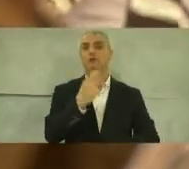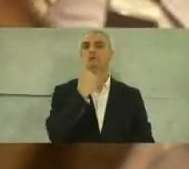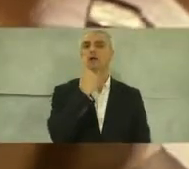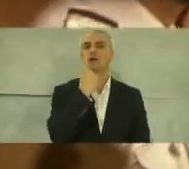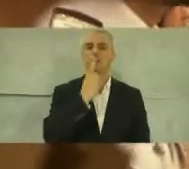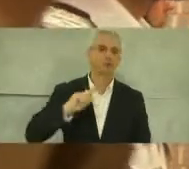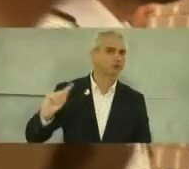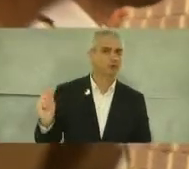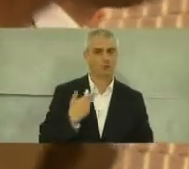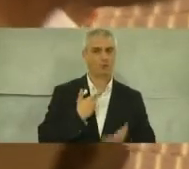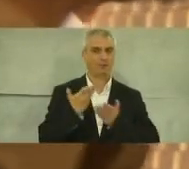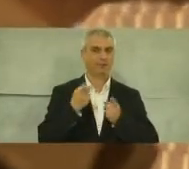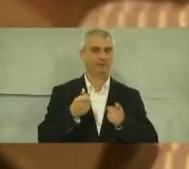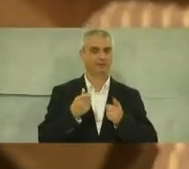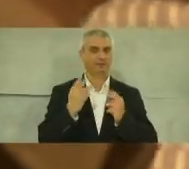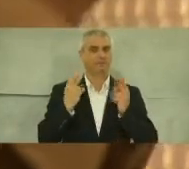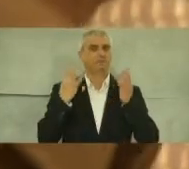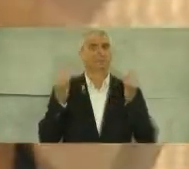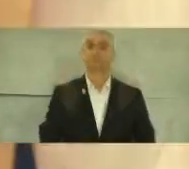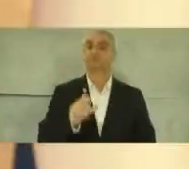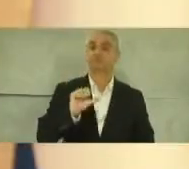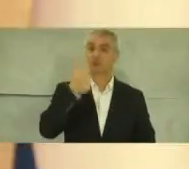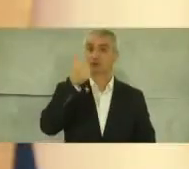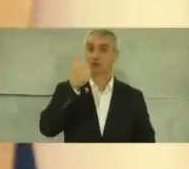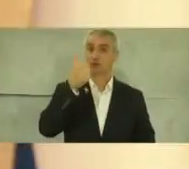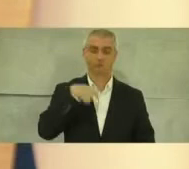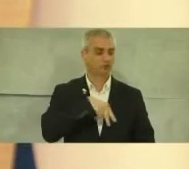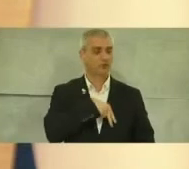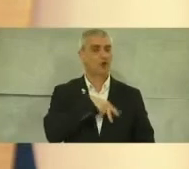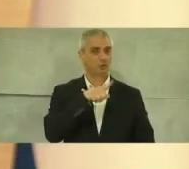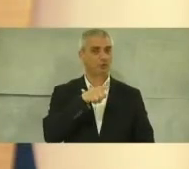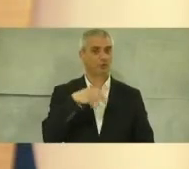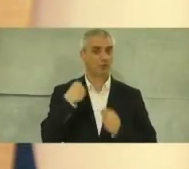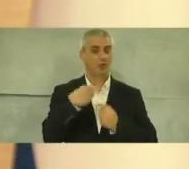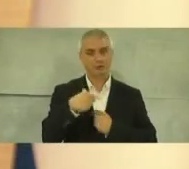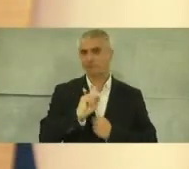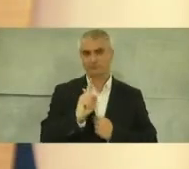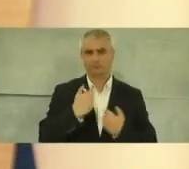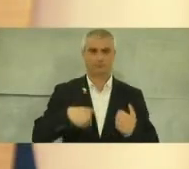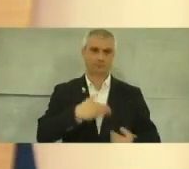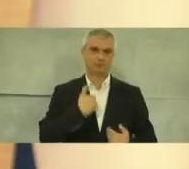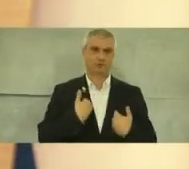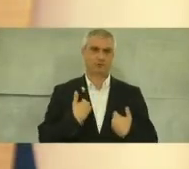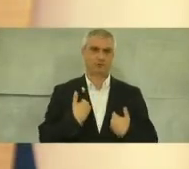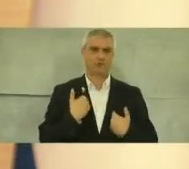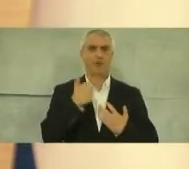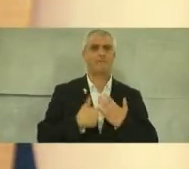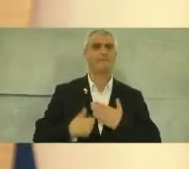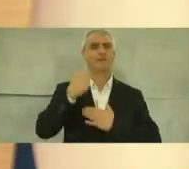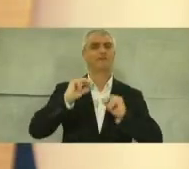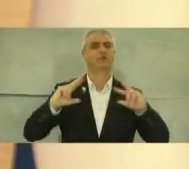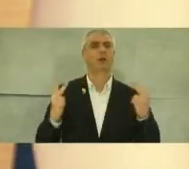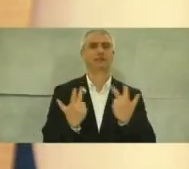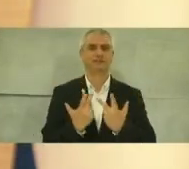עליהם מכל משמר. הראשונים שהאחריות הזו חלה עליהם היא אנחנו, מנהיגי